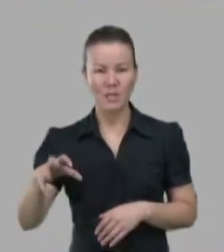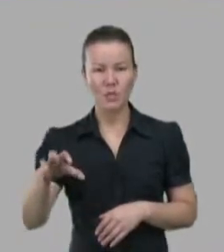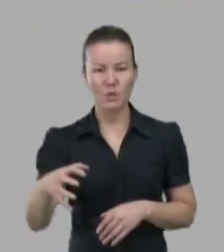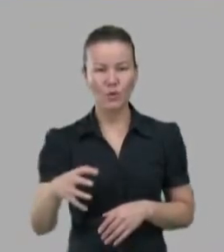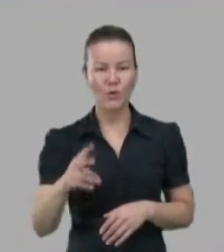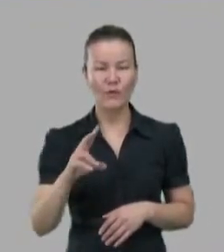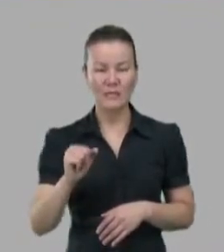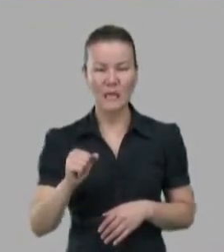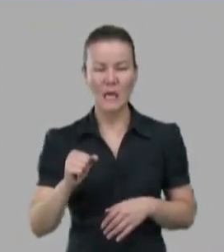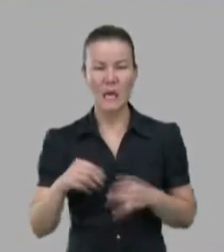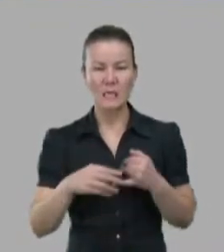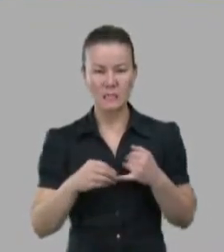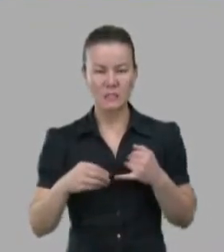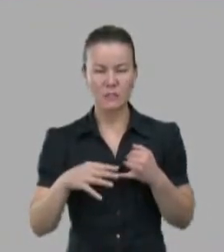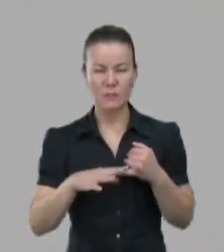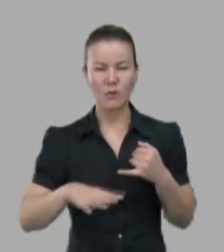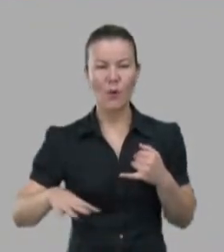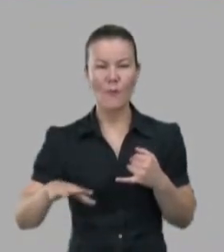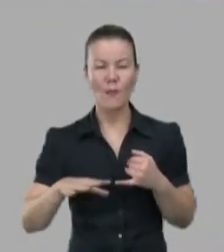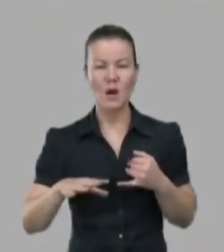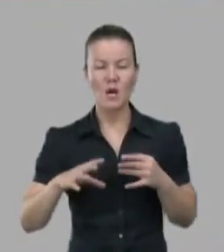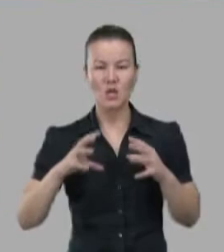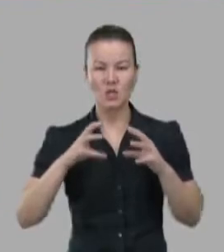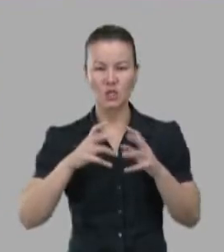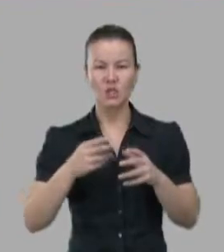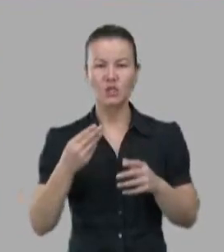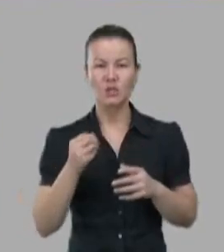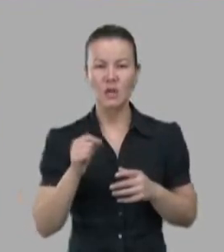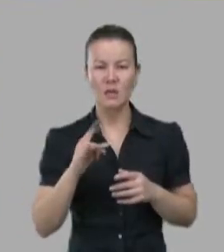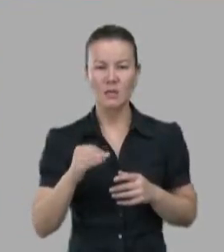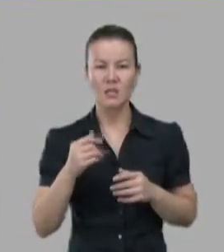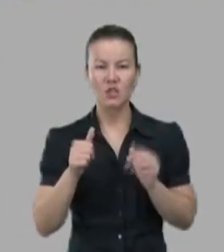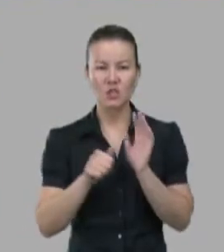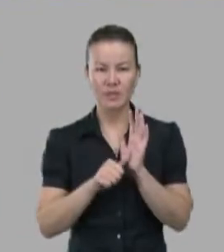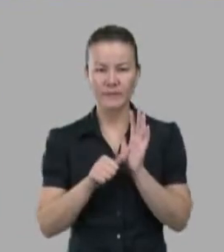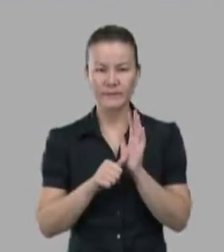Материков на земном шаре